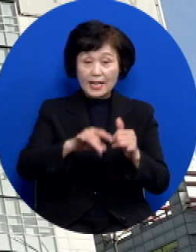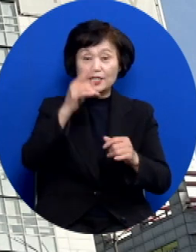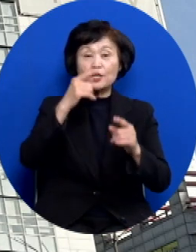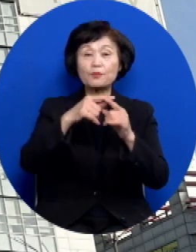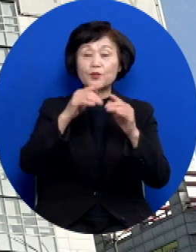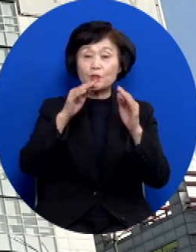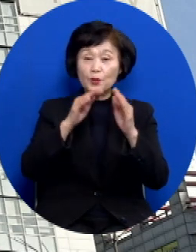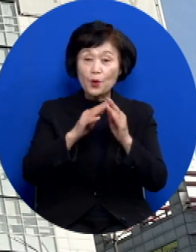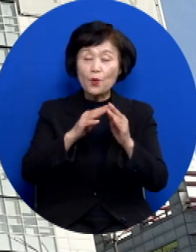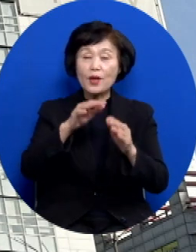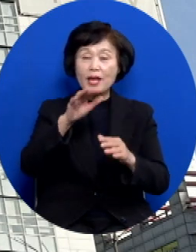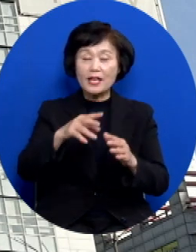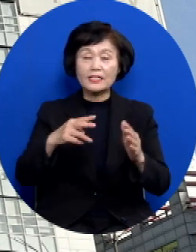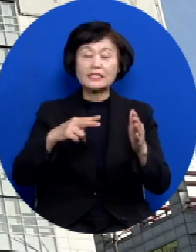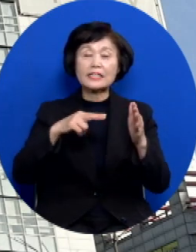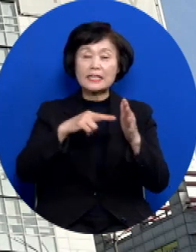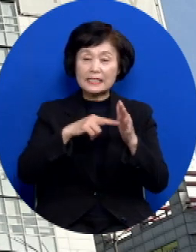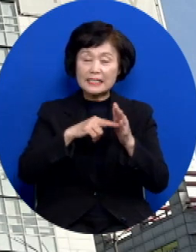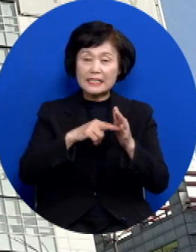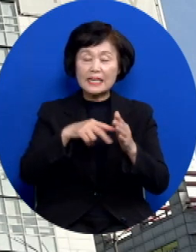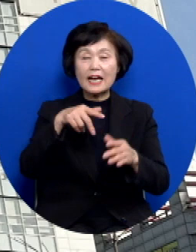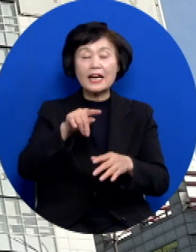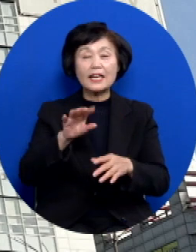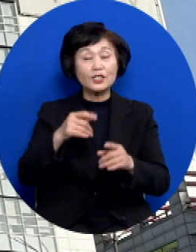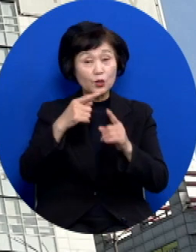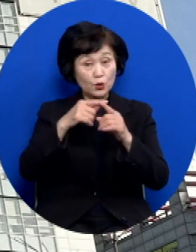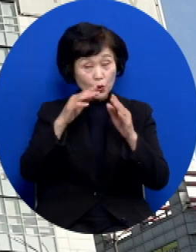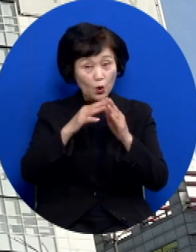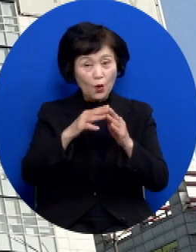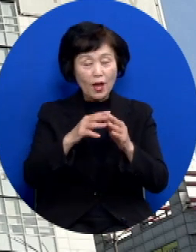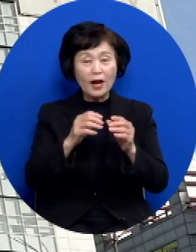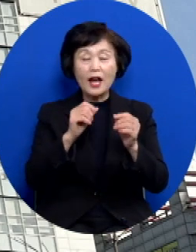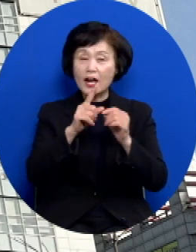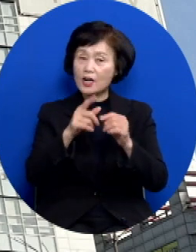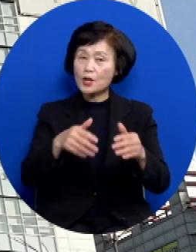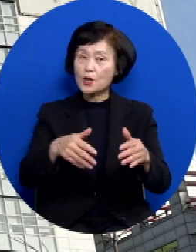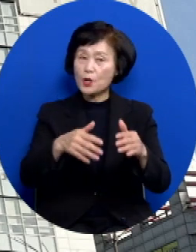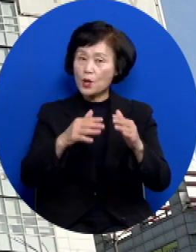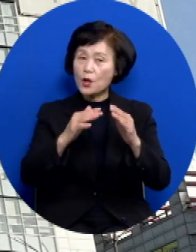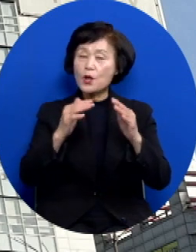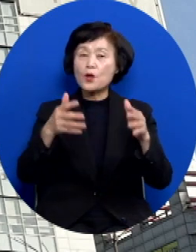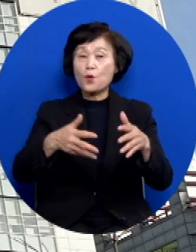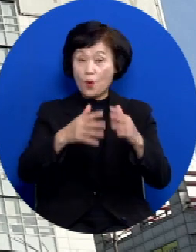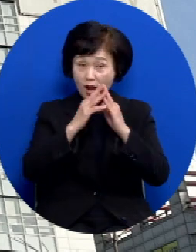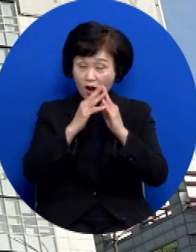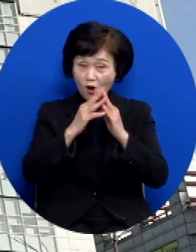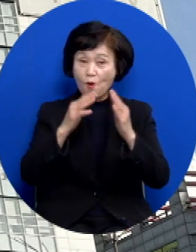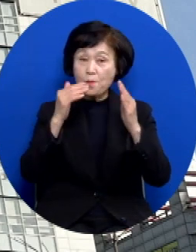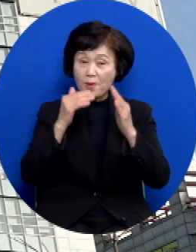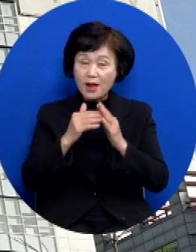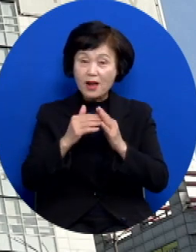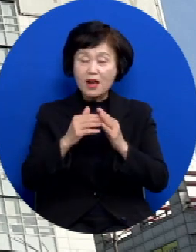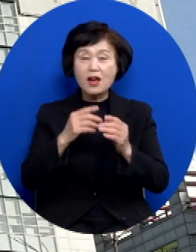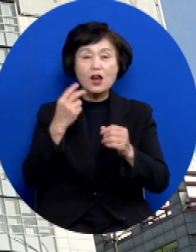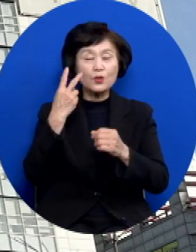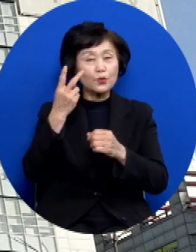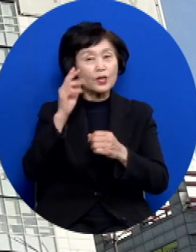모르 에프렘 시리아 고대 정교회가 거의 완공돼 두 달 안에 문을 열 계획이라며 교회 개방을 위한